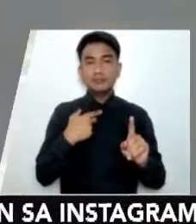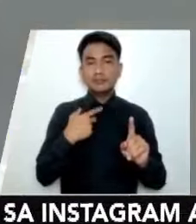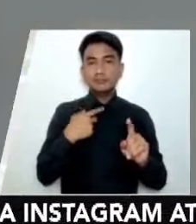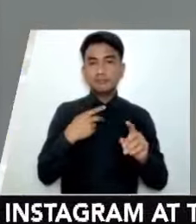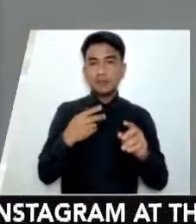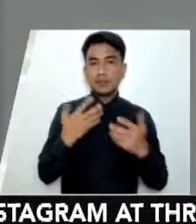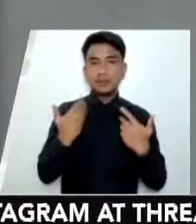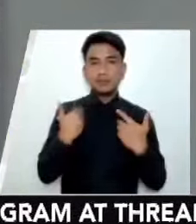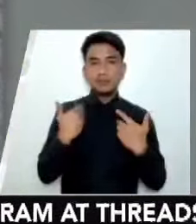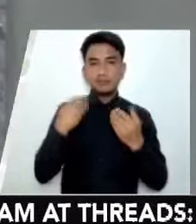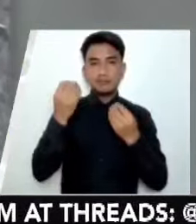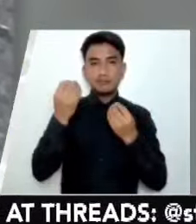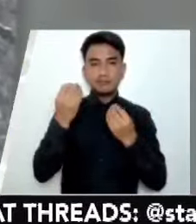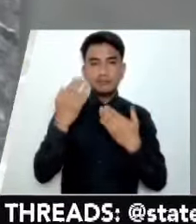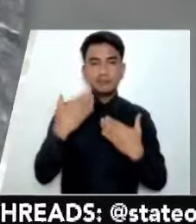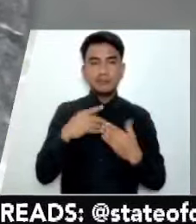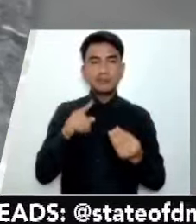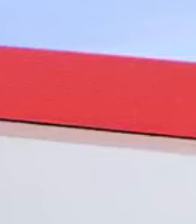PNP.